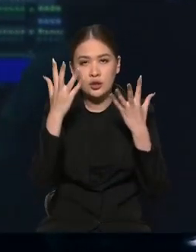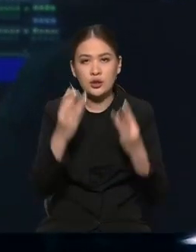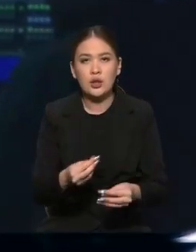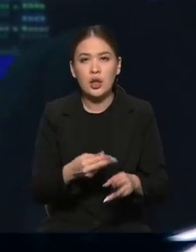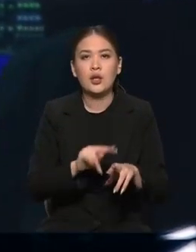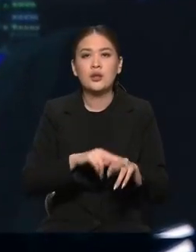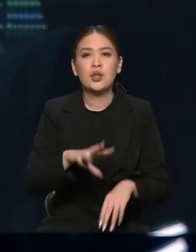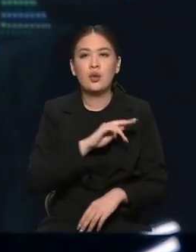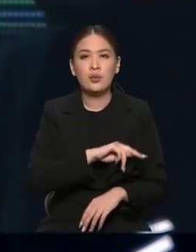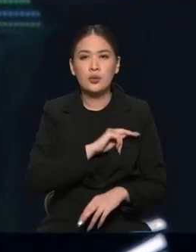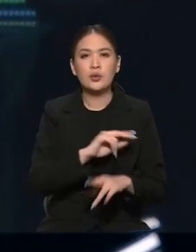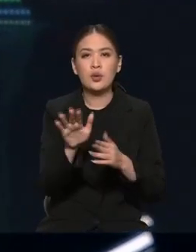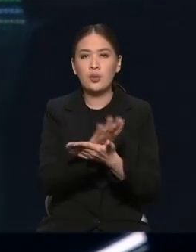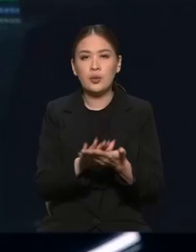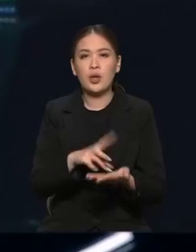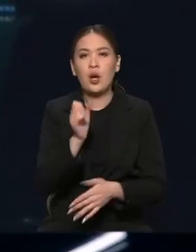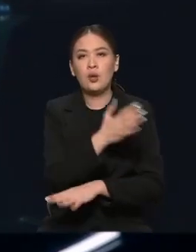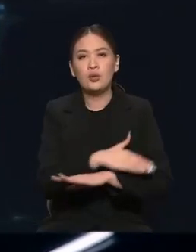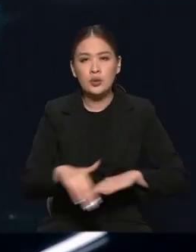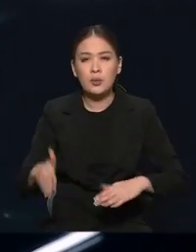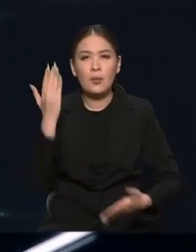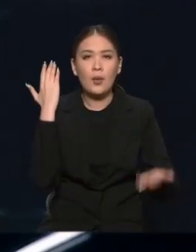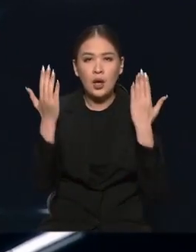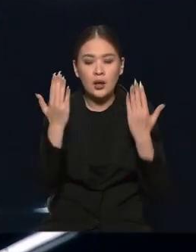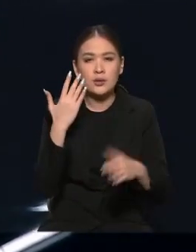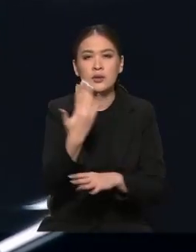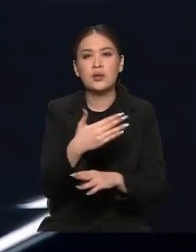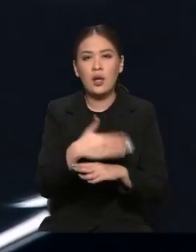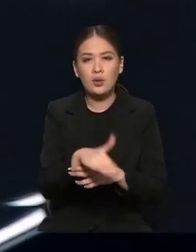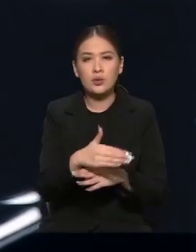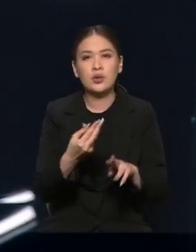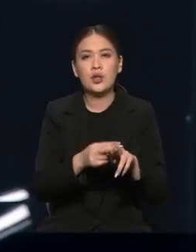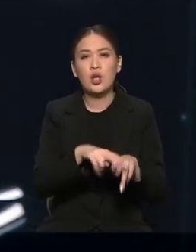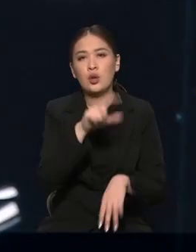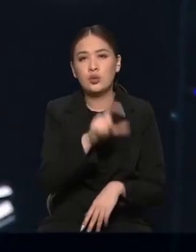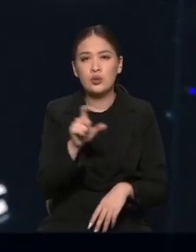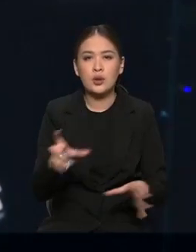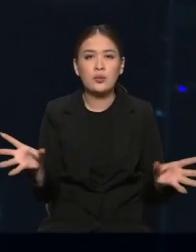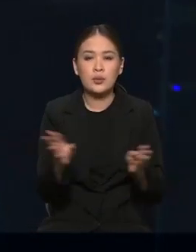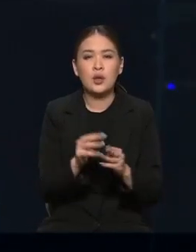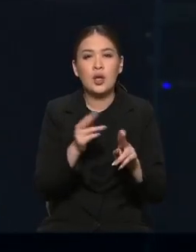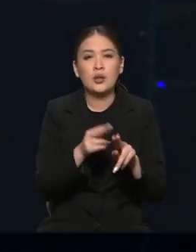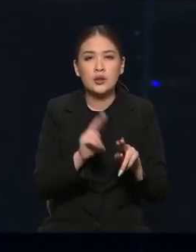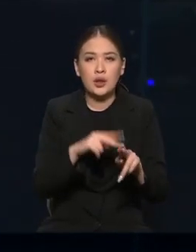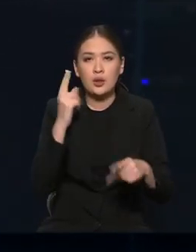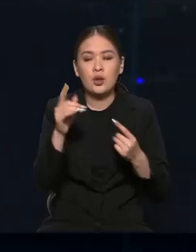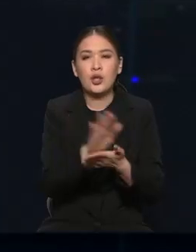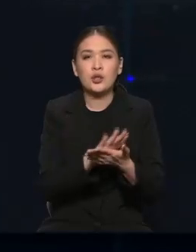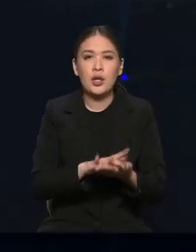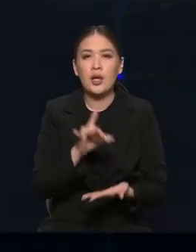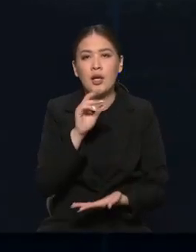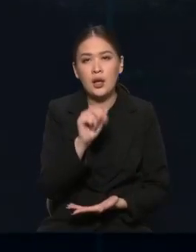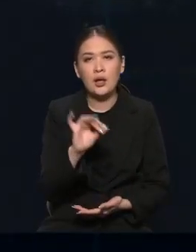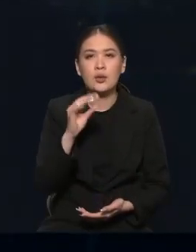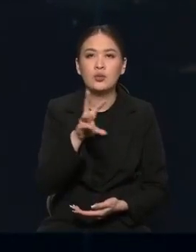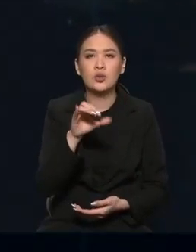Сотрудники госучреждений проводят уборку на улицах, в парках, во дворах. Неравнодушные горожане вместе с коммунальщиками очищают реки и